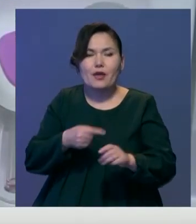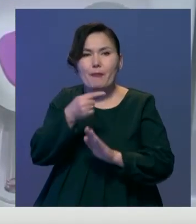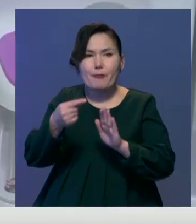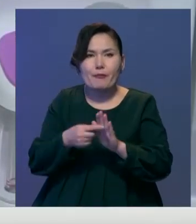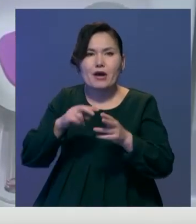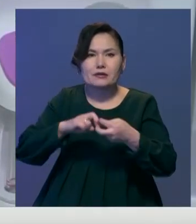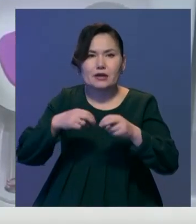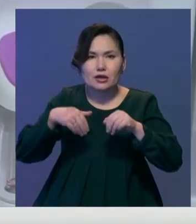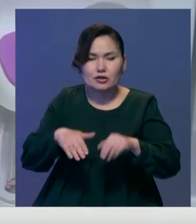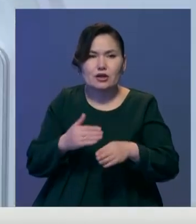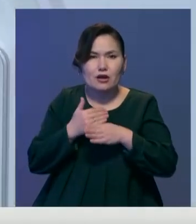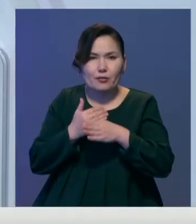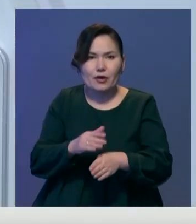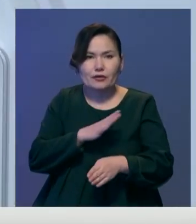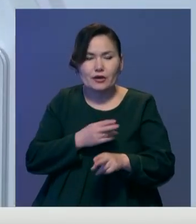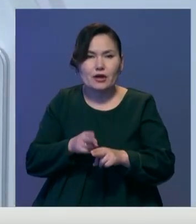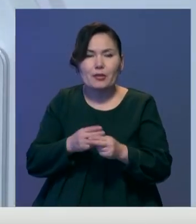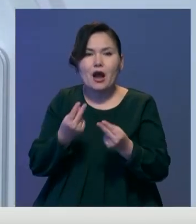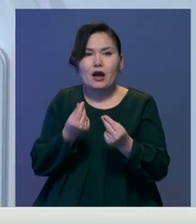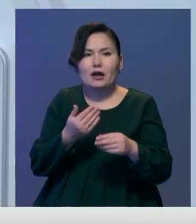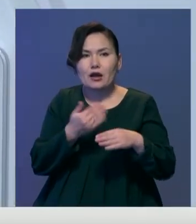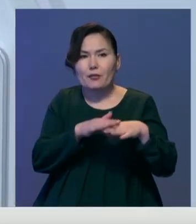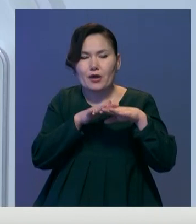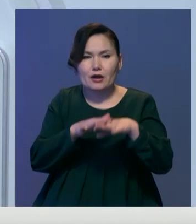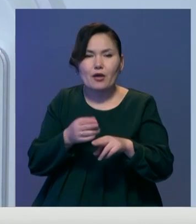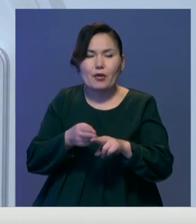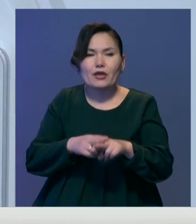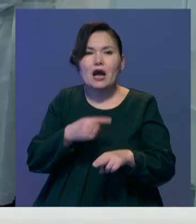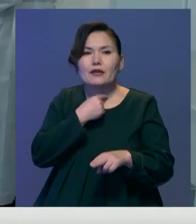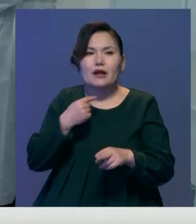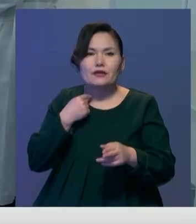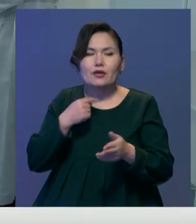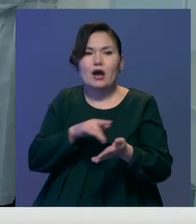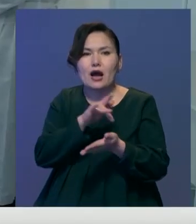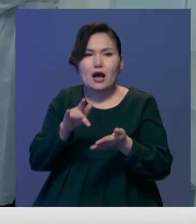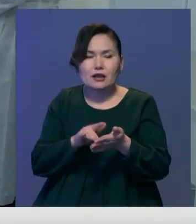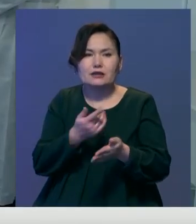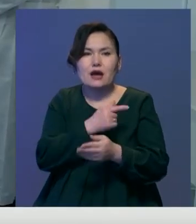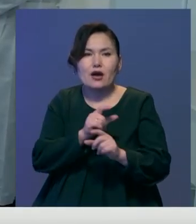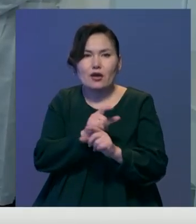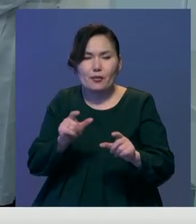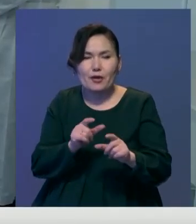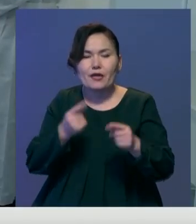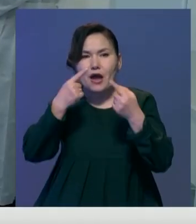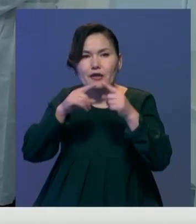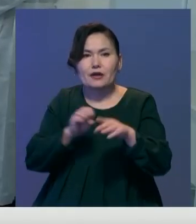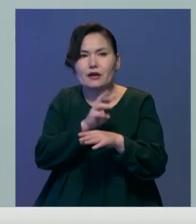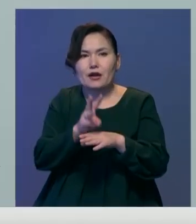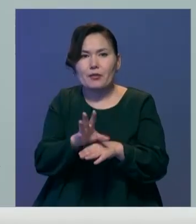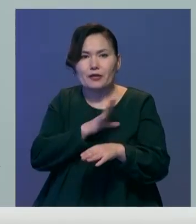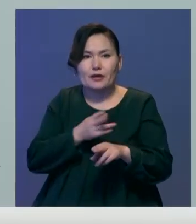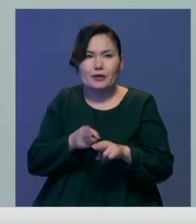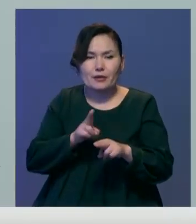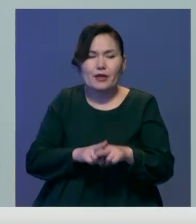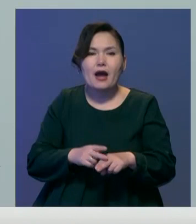алып, жоспарға енгізді. Тиісті қаржы бөлініп, биыл қажет құрылғы сатып алынды. Қазір арнайы техника сынақ мерзімінен өтіп